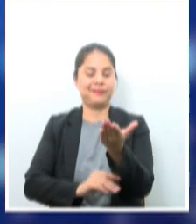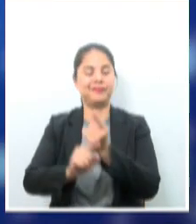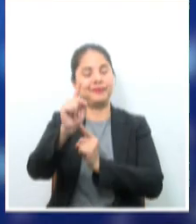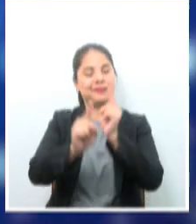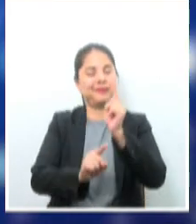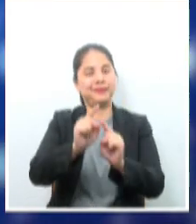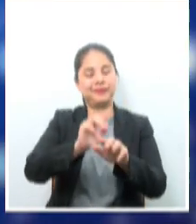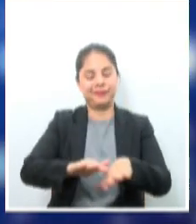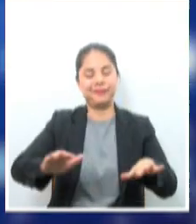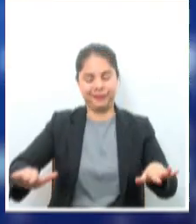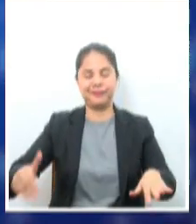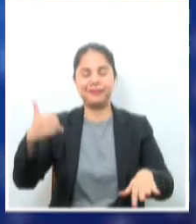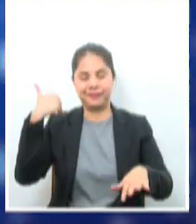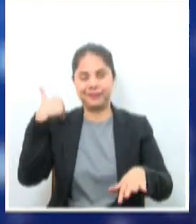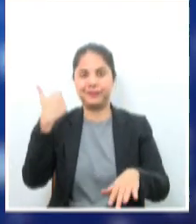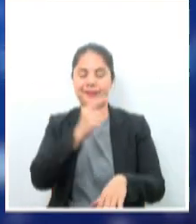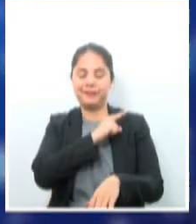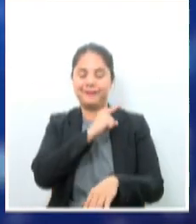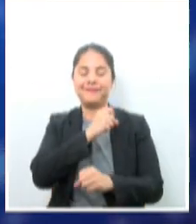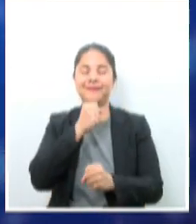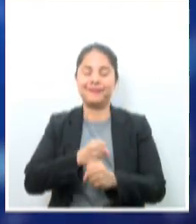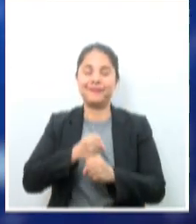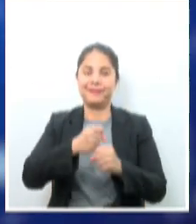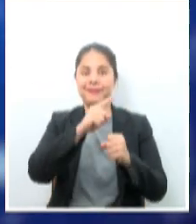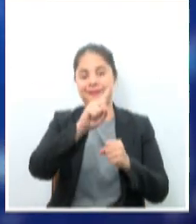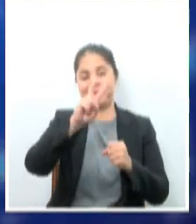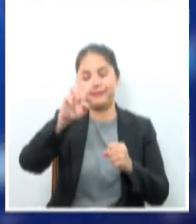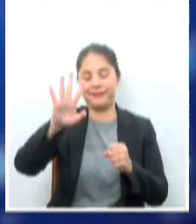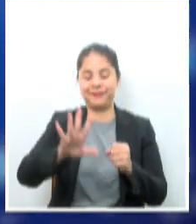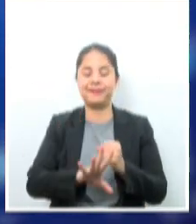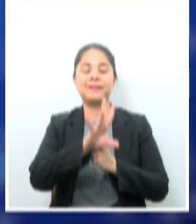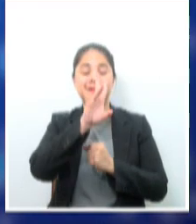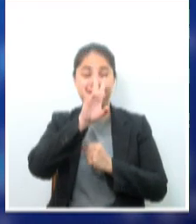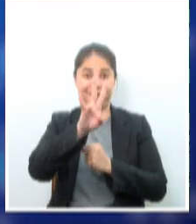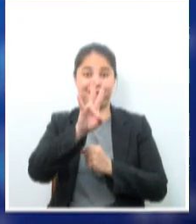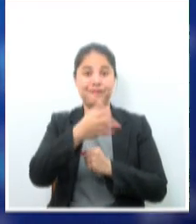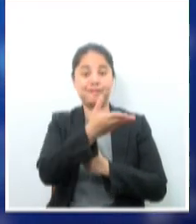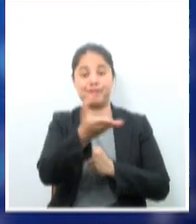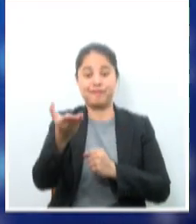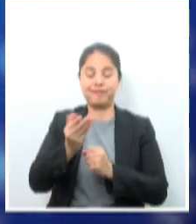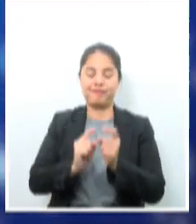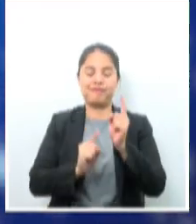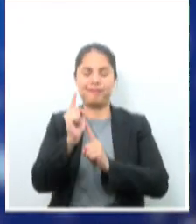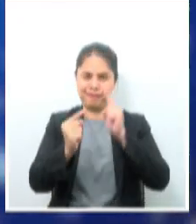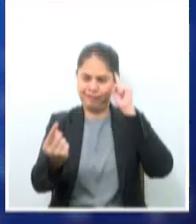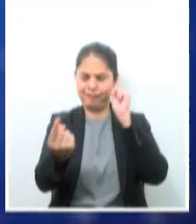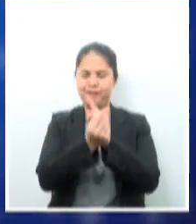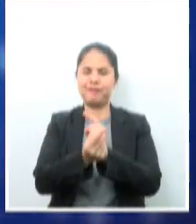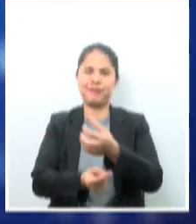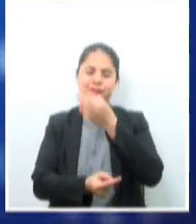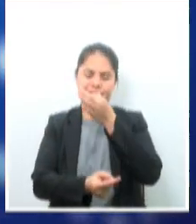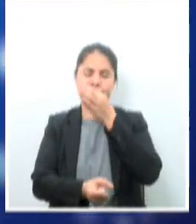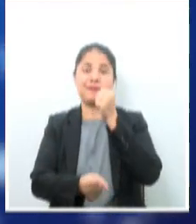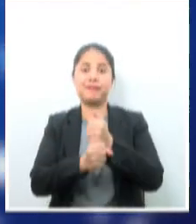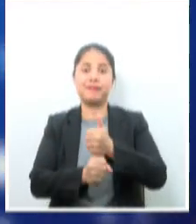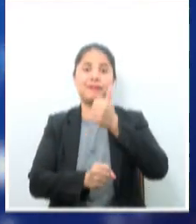เด็กๆอยู่ด้วยกัน7ภารกิจด้วยกันนะครับตั้งแต่ให้เขาประเมินตัวเองก่อนนะครับว่าเขาเข้าใจแล้วมีเป้าหมายอาชีพแค่ไหนนะครับ